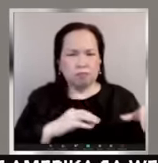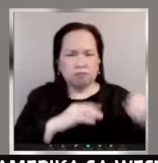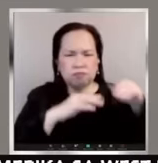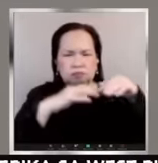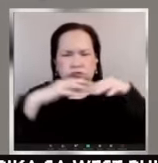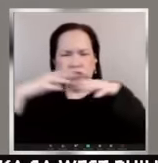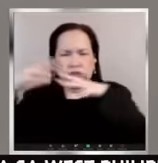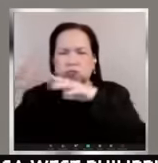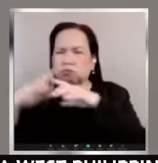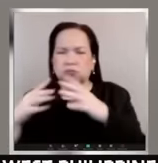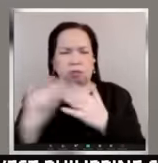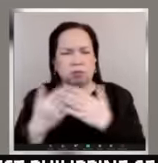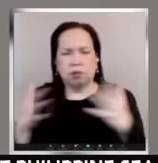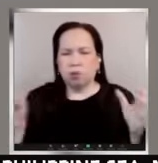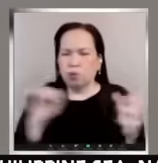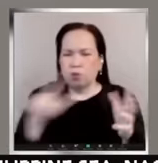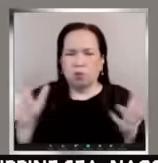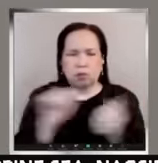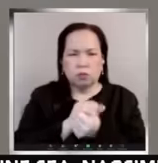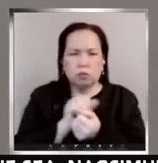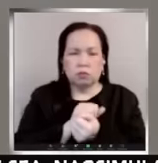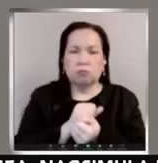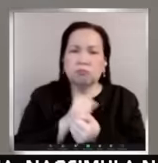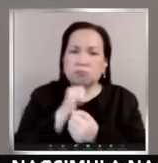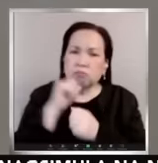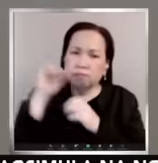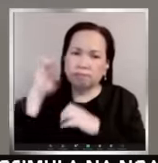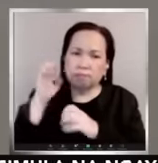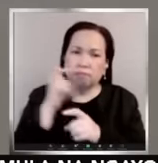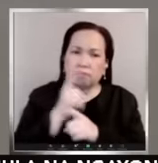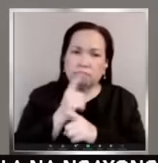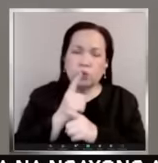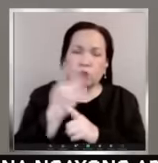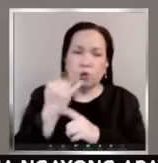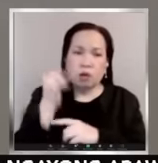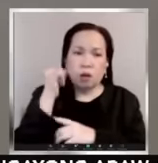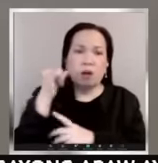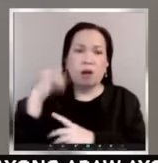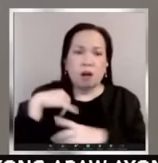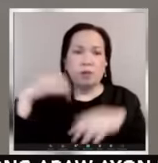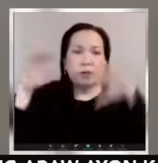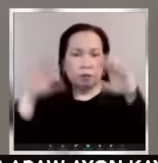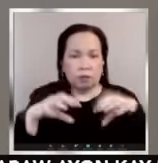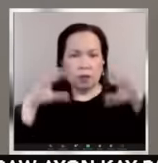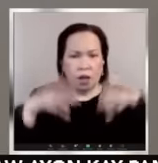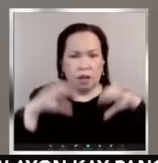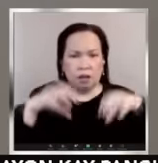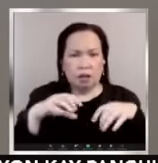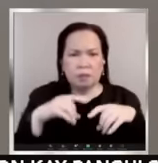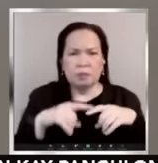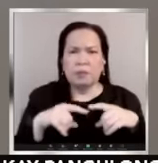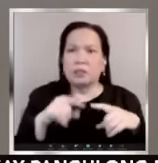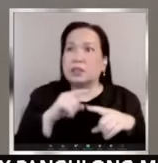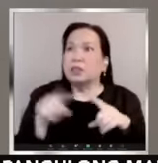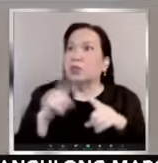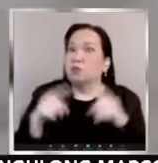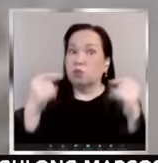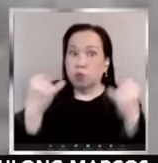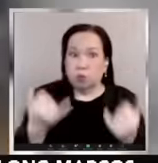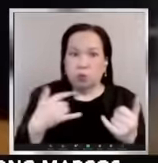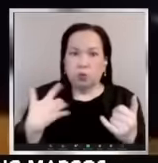gamit. Unexpected po, kasi kahapon, umulan siya, pero hindi parehas ngayon na wala talagang